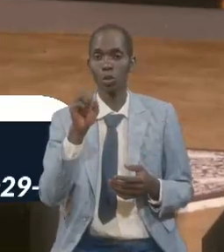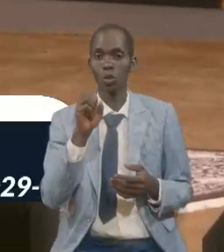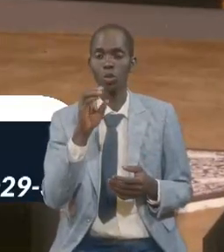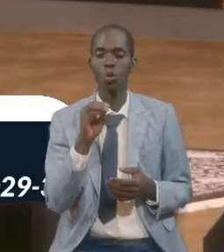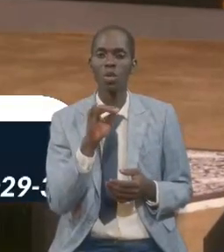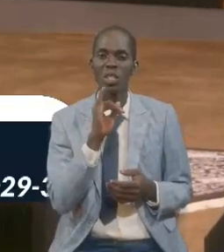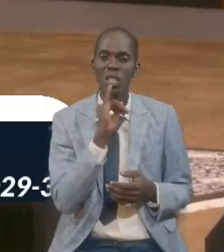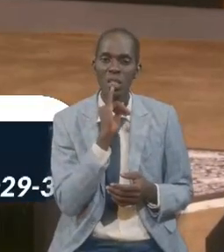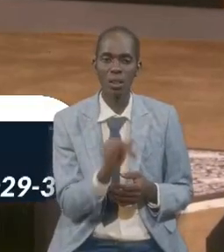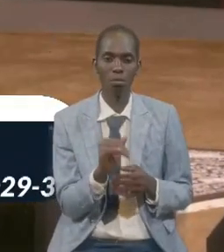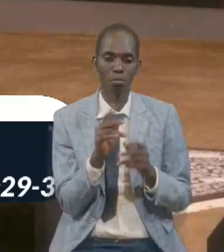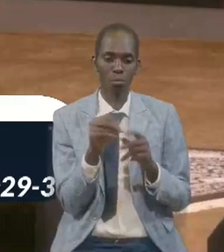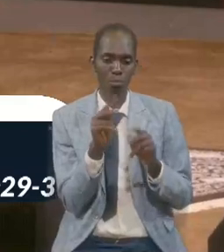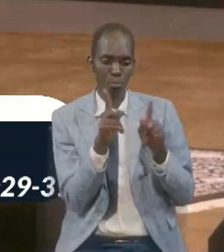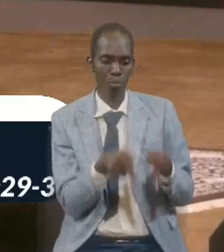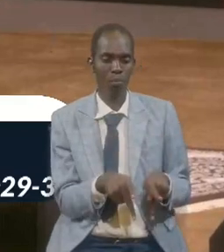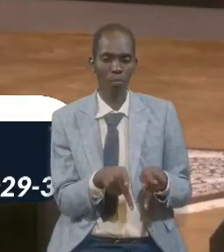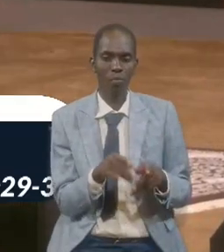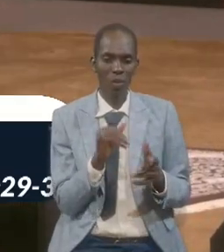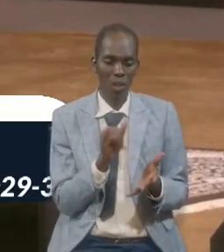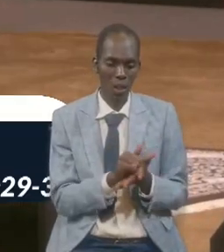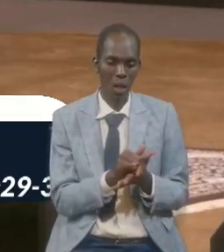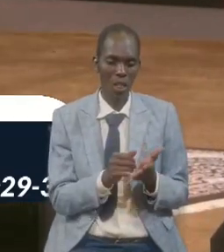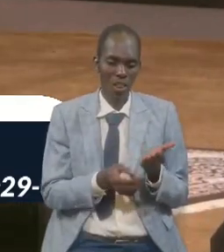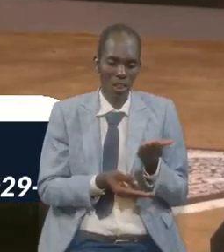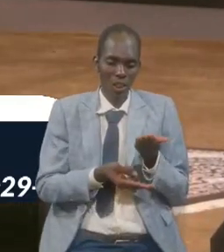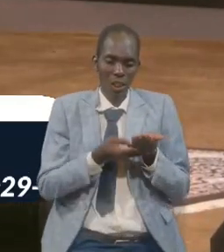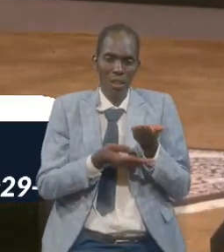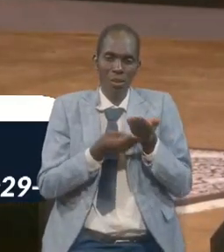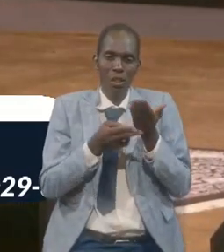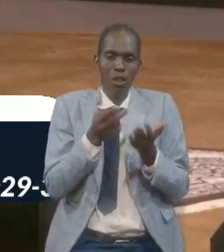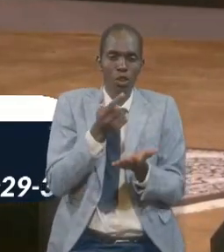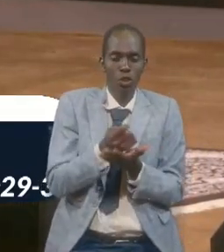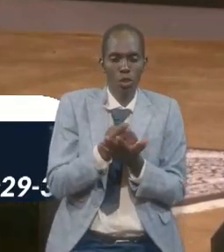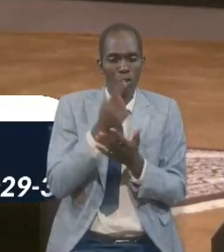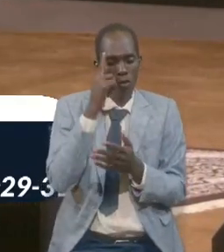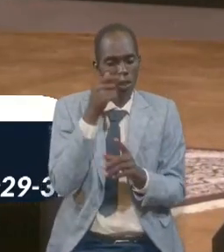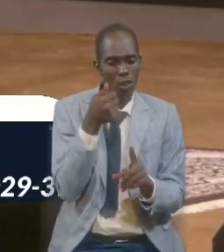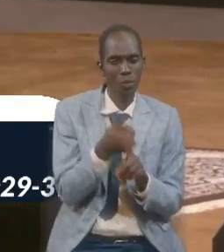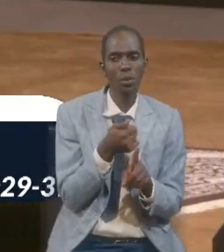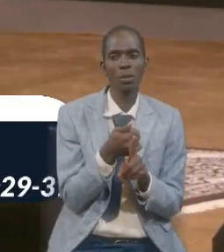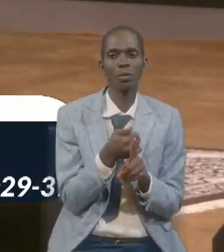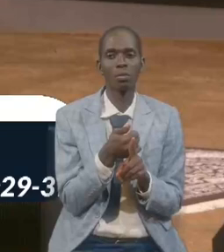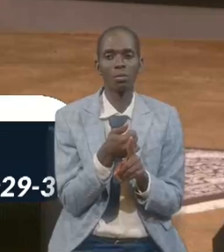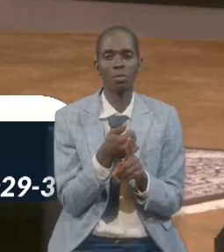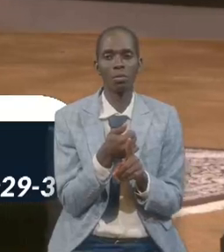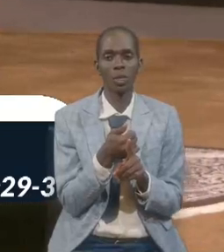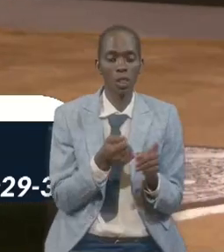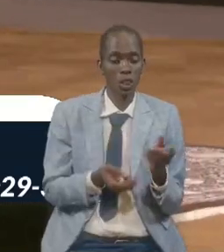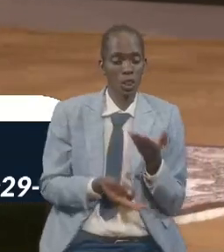en est ainsi, de celui qui amasse des trésors pour lui-même. Pour lui-même.